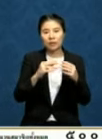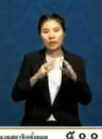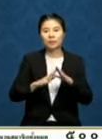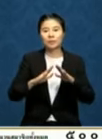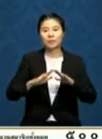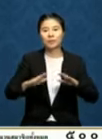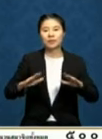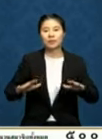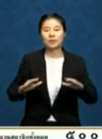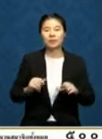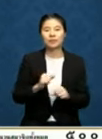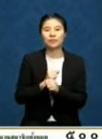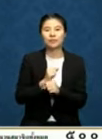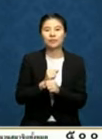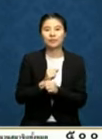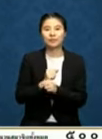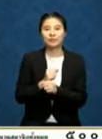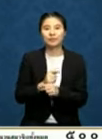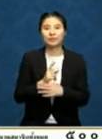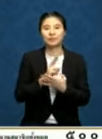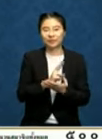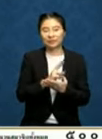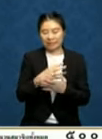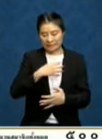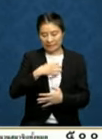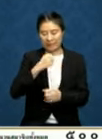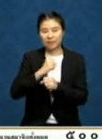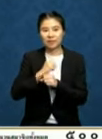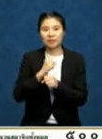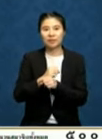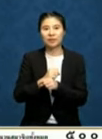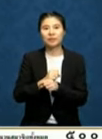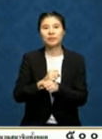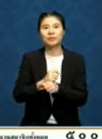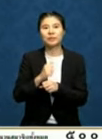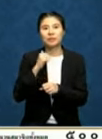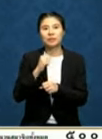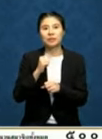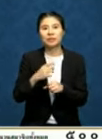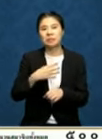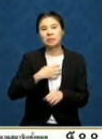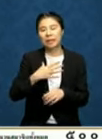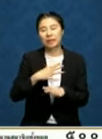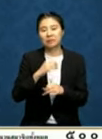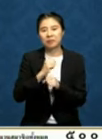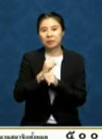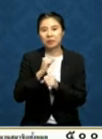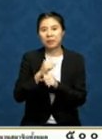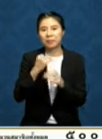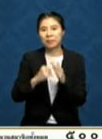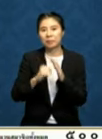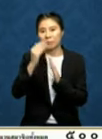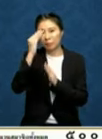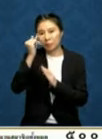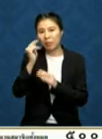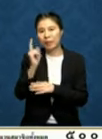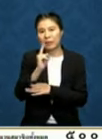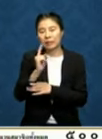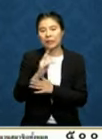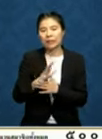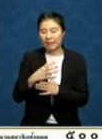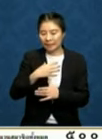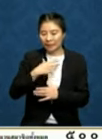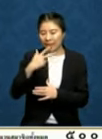คะเด็กทำถูกต้องให้รางวัลเด็กก็ยังอยากทำถูกต้องอีกซ้ำๆไม่ได้อยากกลับไปทำผิดเพราะว่าอะไรคะเพราะว่าทำถูกแล้วได้ขน